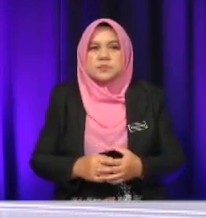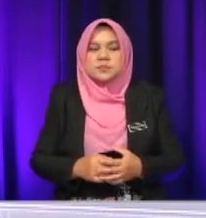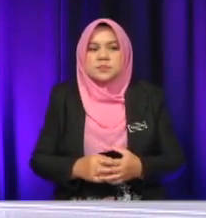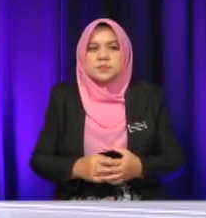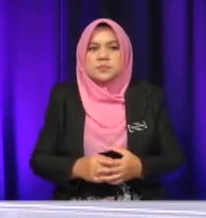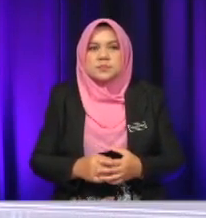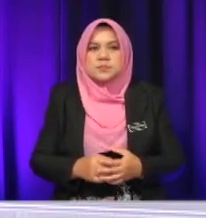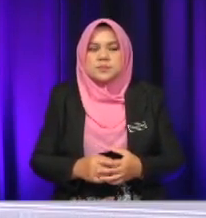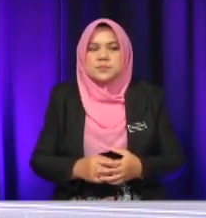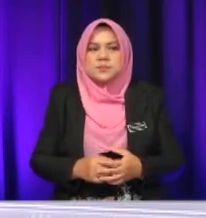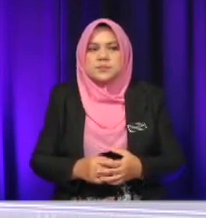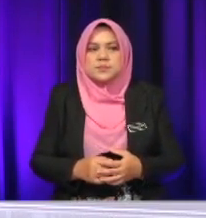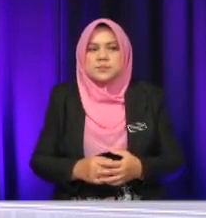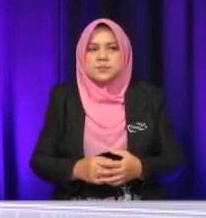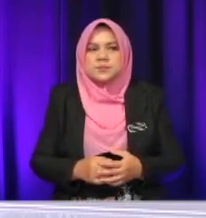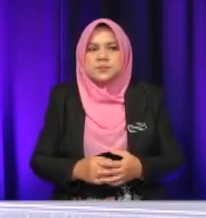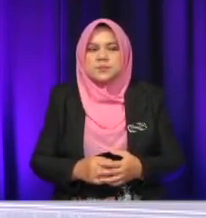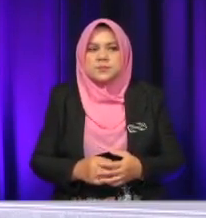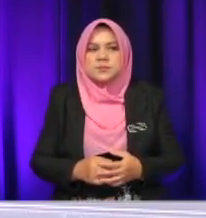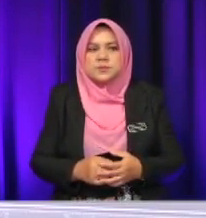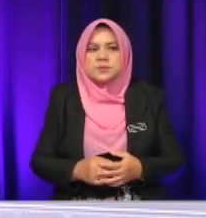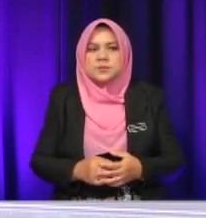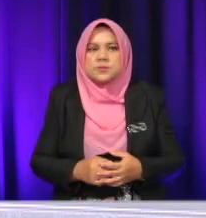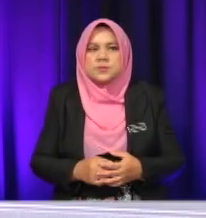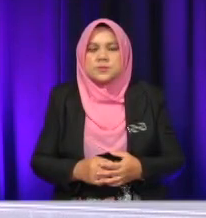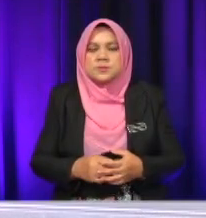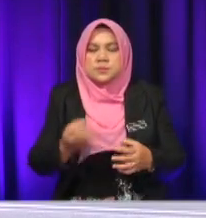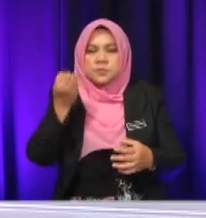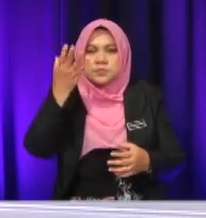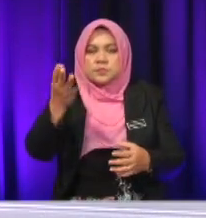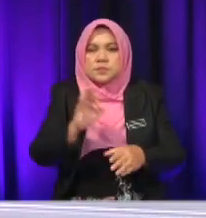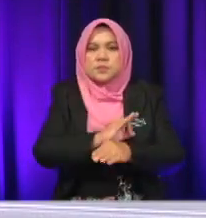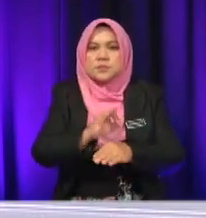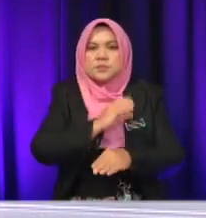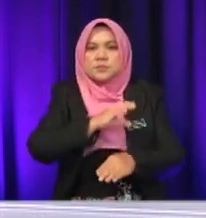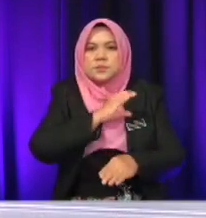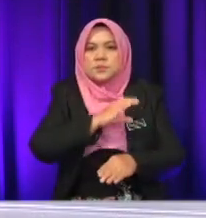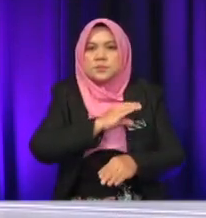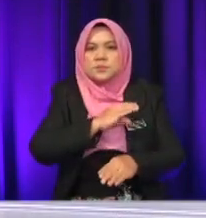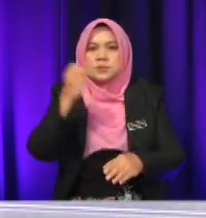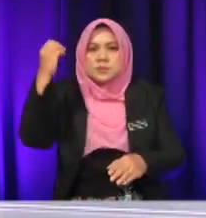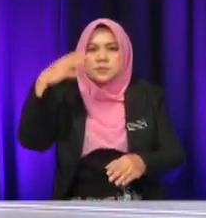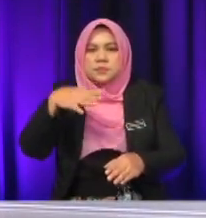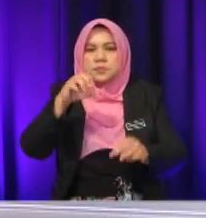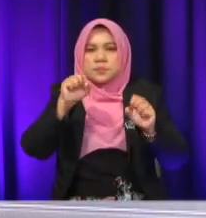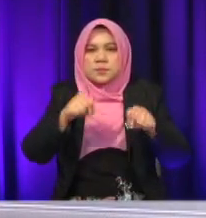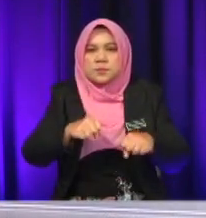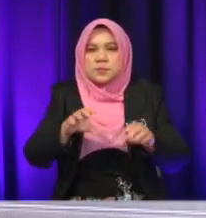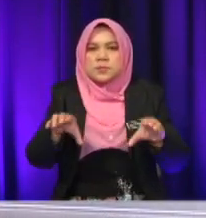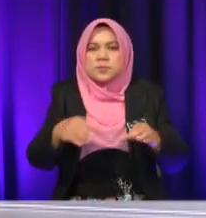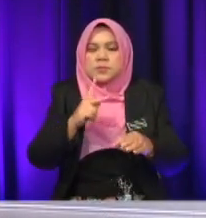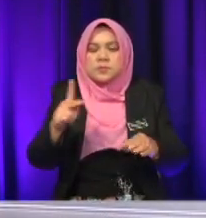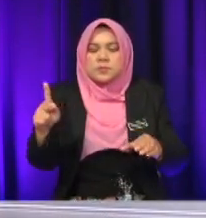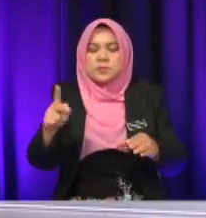pula ialah yang ini, cikgu. Ha, okey. Menyatakan fungsi atau ciri-ciri lampu yang boleh membuatkan pengguna